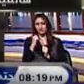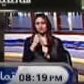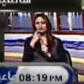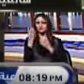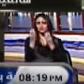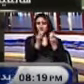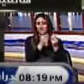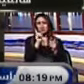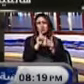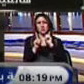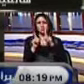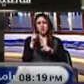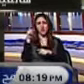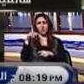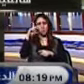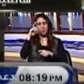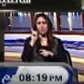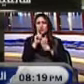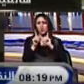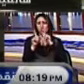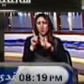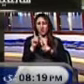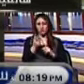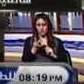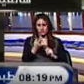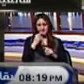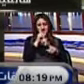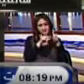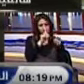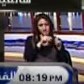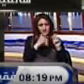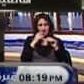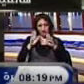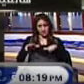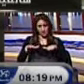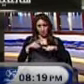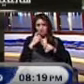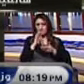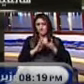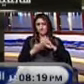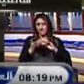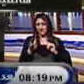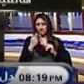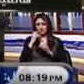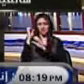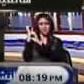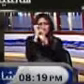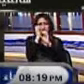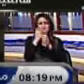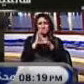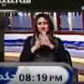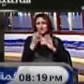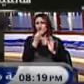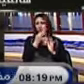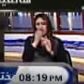كثر لمبارك ومدعين بالحق المدني، هل هؤلاء كانوا موجودين ولا عدم وجود تصوير تلفزيوني اثر في غياب